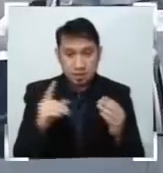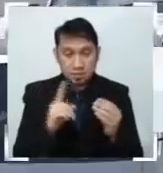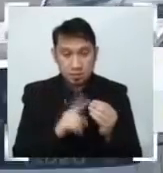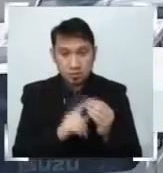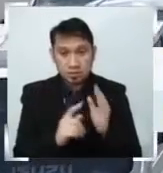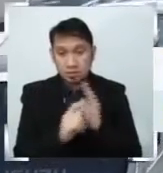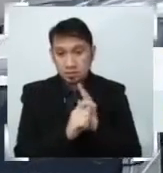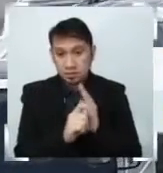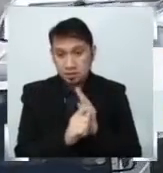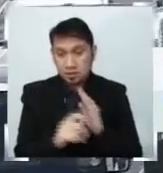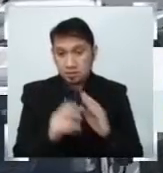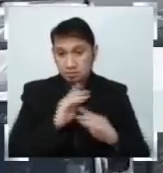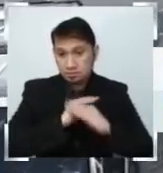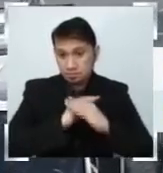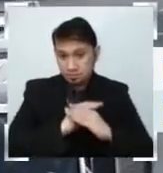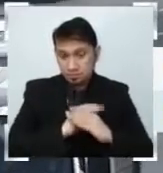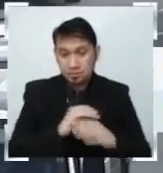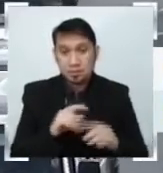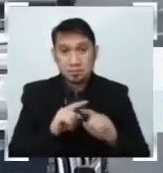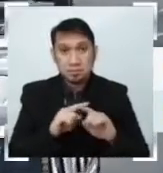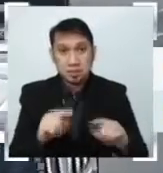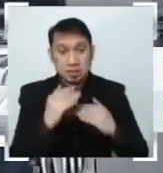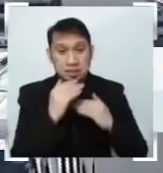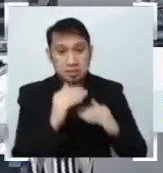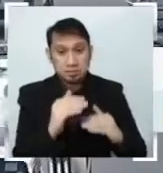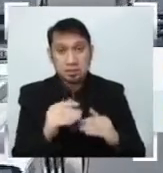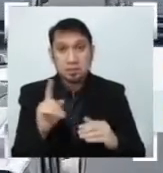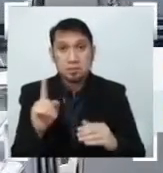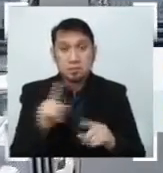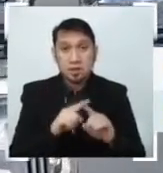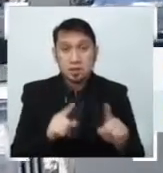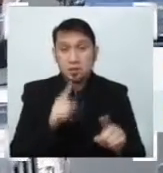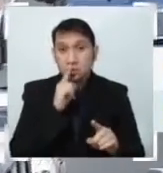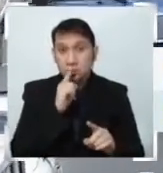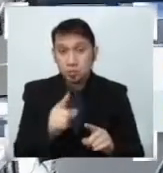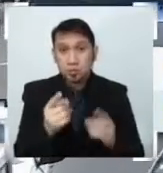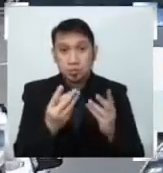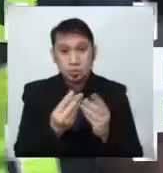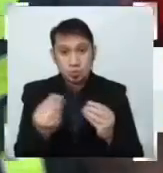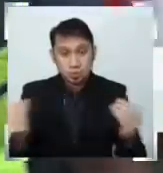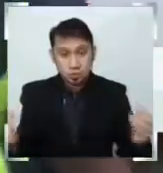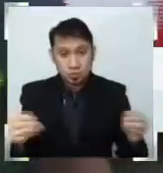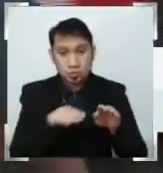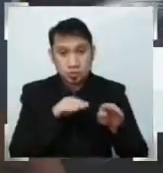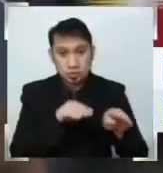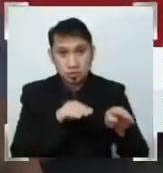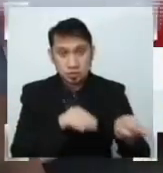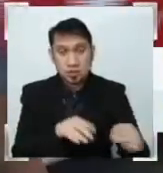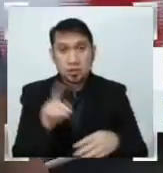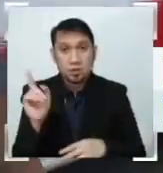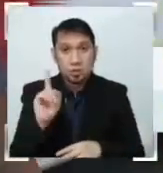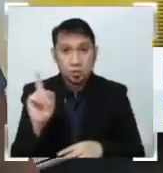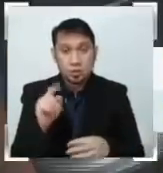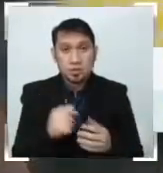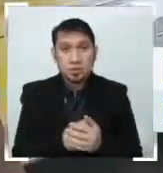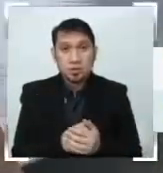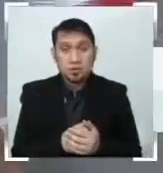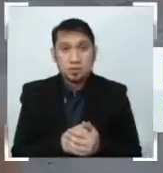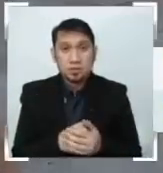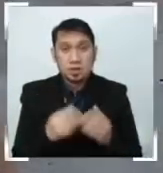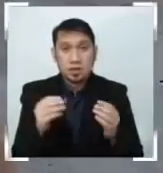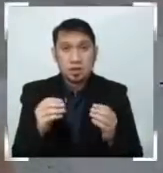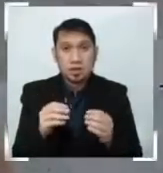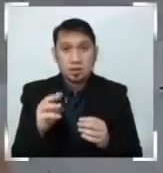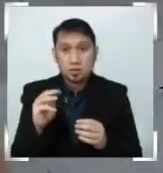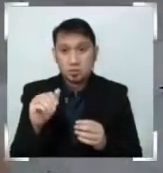Abolos, limitado ang traffic schemes dahil ang tunay na solusyon sa problema sa traffic at masasakyan ay mass transportation. Ako si